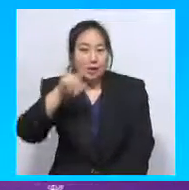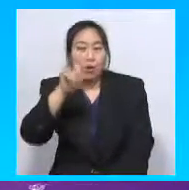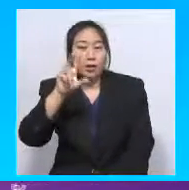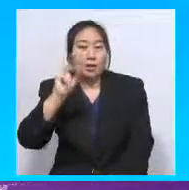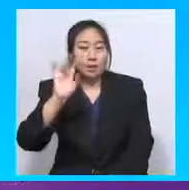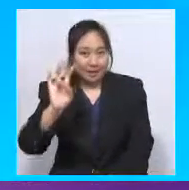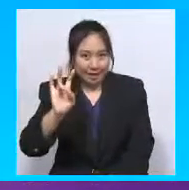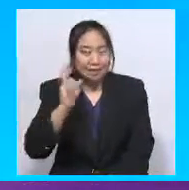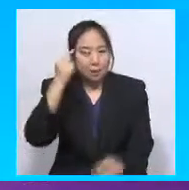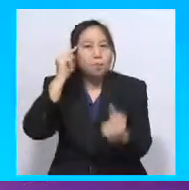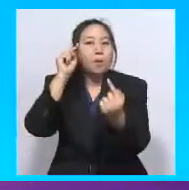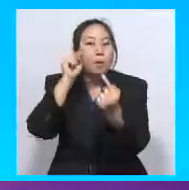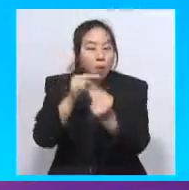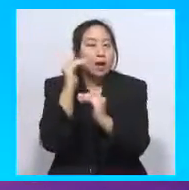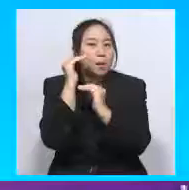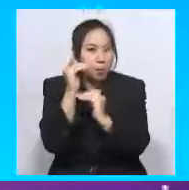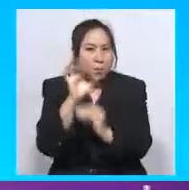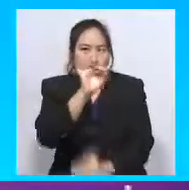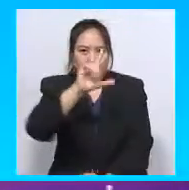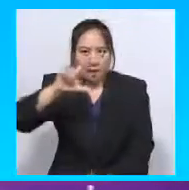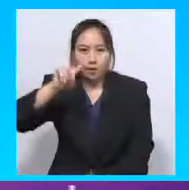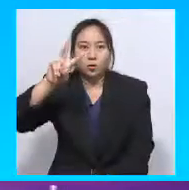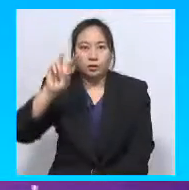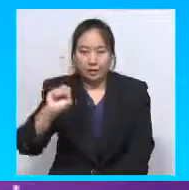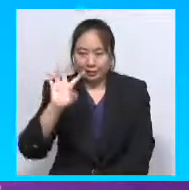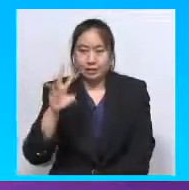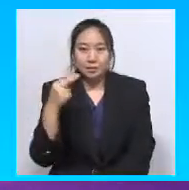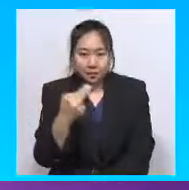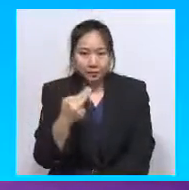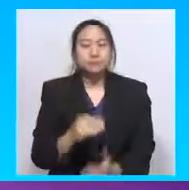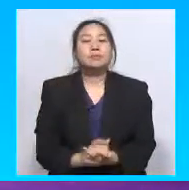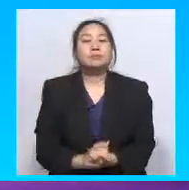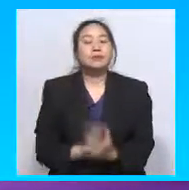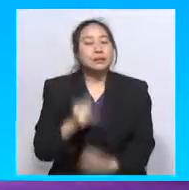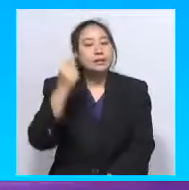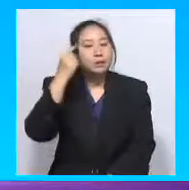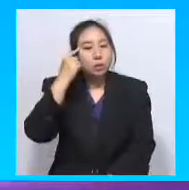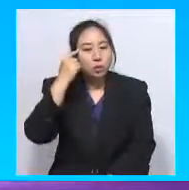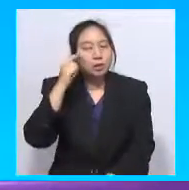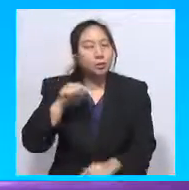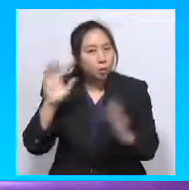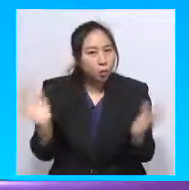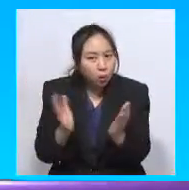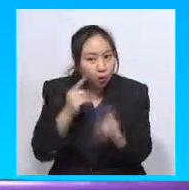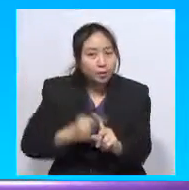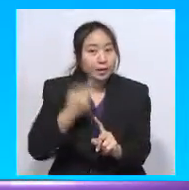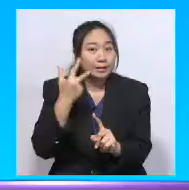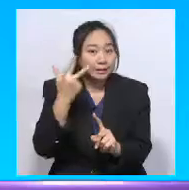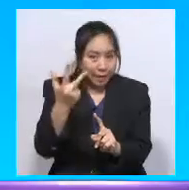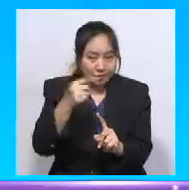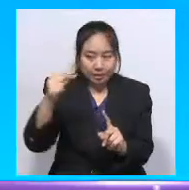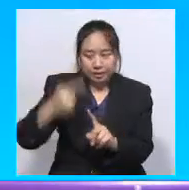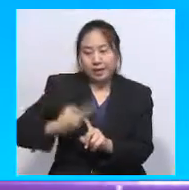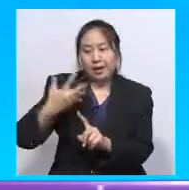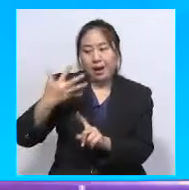3,14,137 ตัวจากเป้าหมายที่ตั้งเอาไว้ 8,240,000 ตัวค่ะซึ่งก็คาดกันว่าในช่วงรณรงค์เดือนมีนาคมถึงพฤ